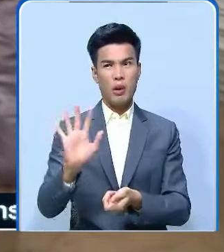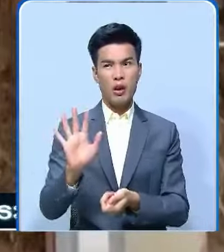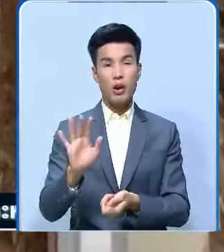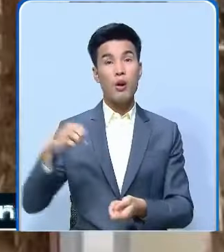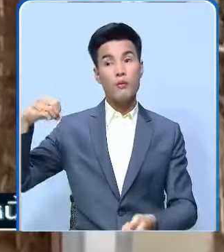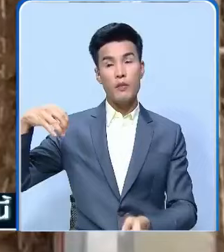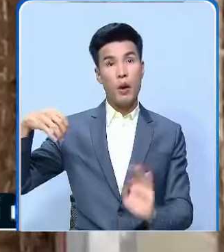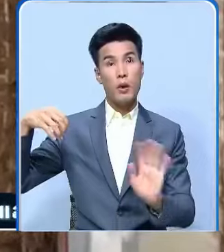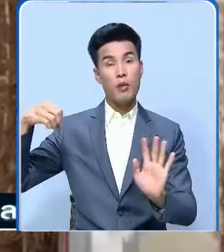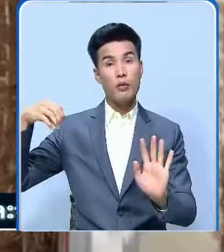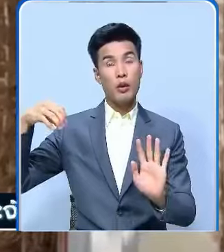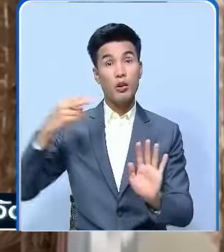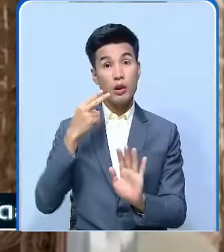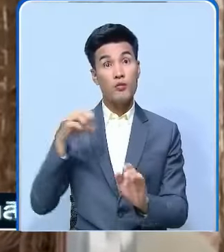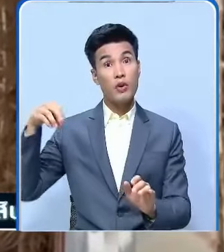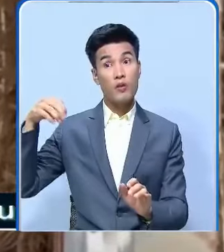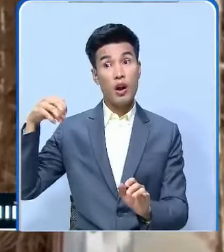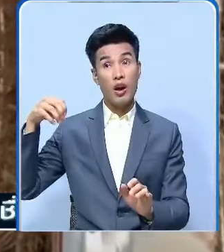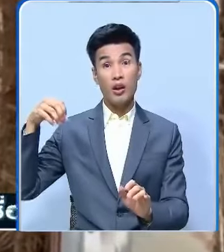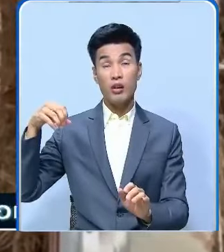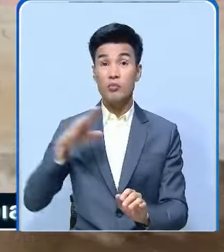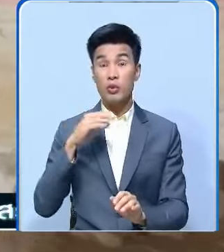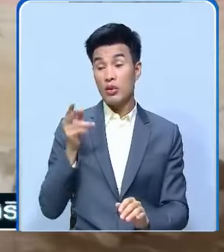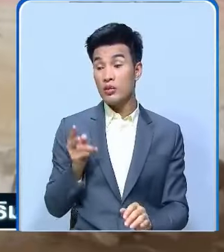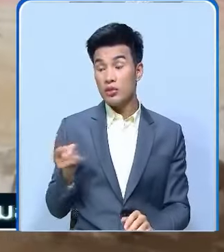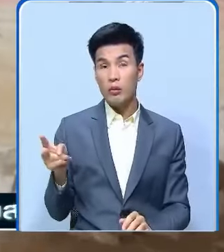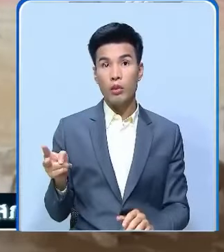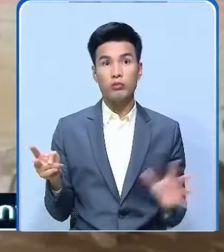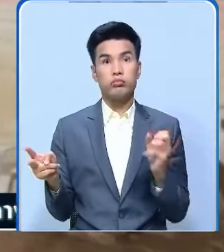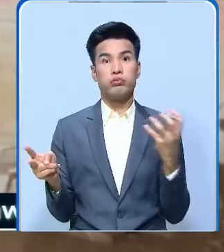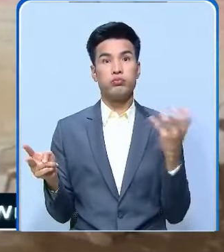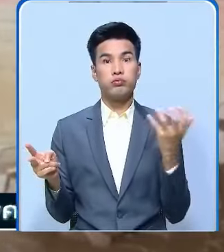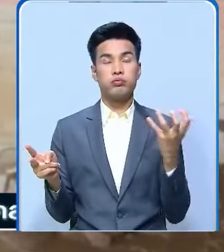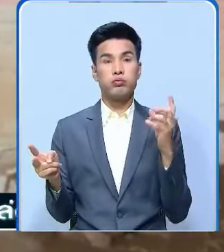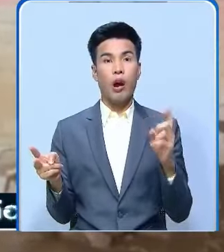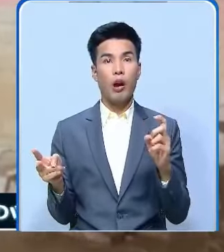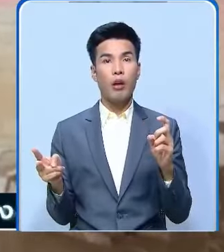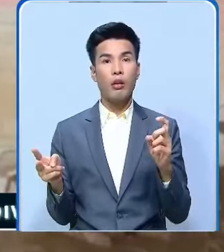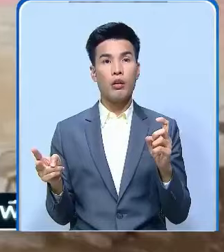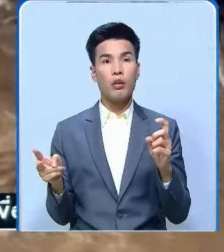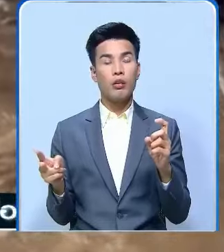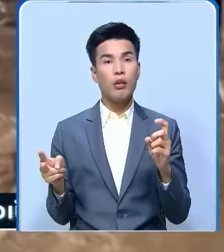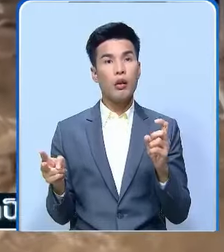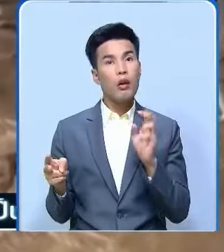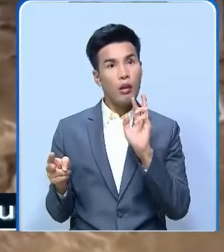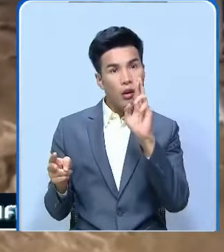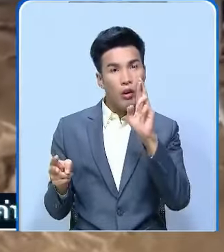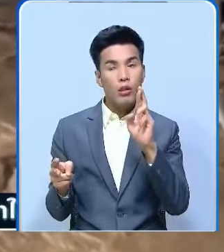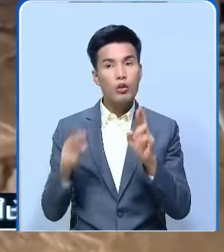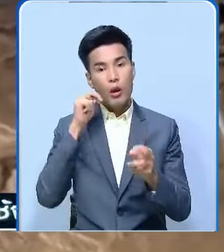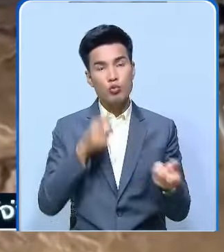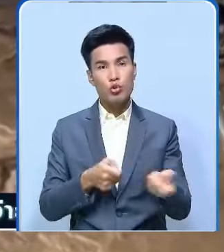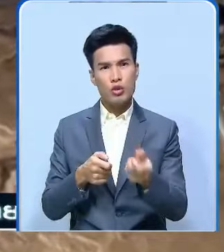ฟฟ้านะคุณผู้ชมเคยเห็นใช่ไหมที่เขาใช้ไฟฟ้าปั๊บเสียบปุ๊บดูดปั๊บเคยเห็นไหมไอ้เครื่องแรงแบบที่มันเป็นที่ฉีดน้ำ